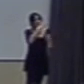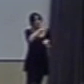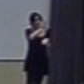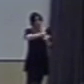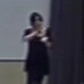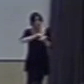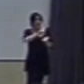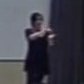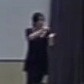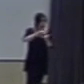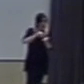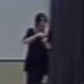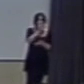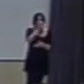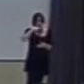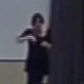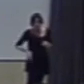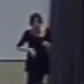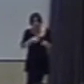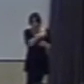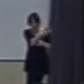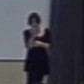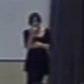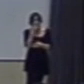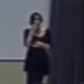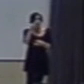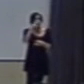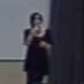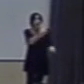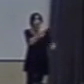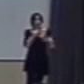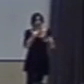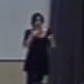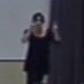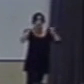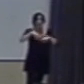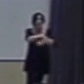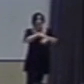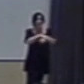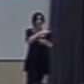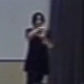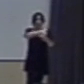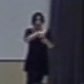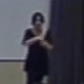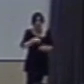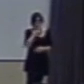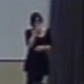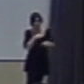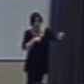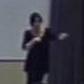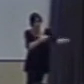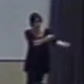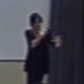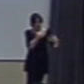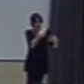governs i tal, més enllà dels mitjans. Abans, per exemple, un comunicat del Ministeri de l'Interior del govern siri era una cosa que sabia